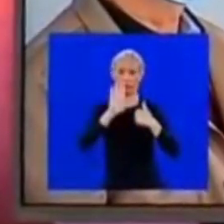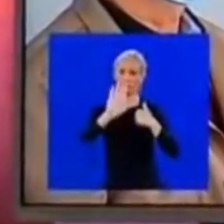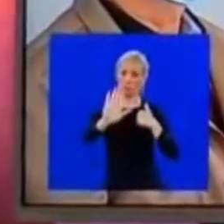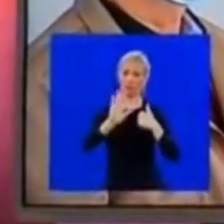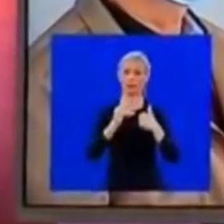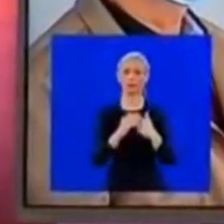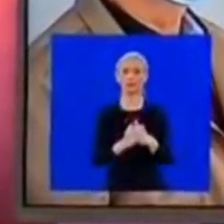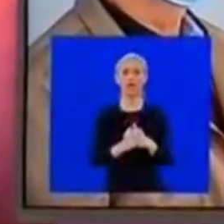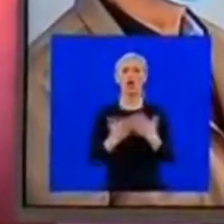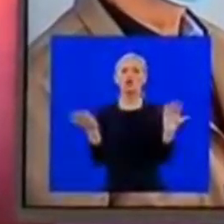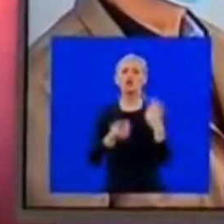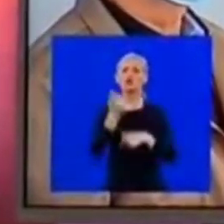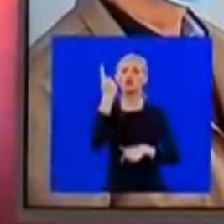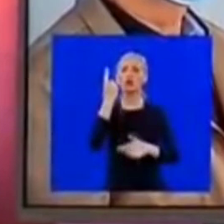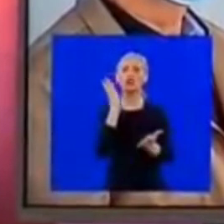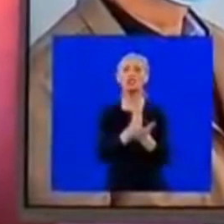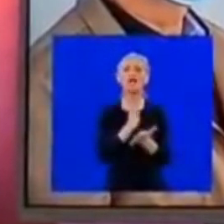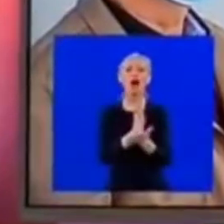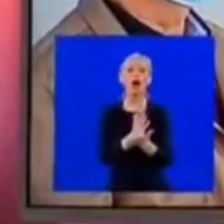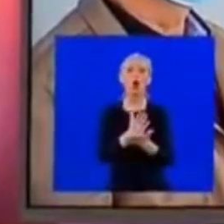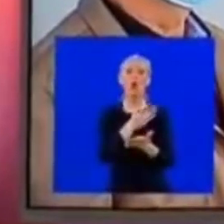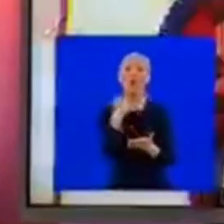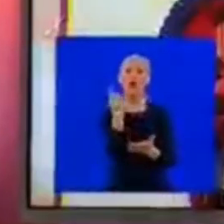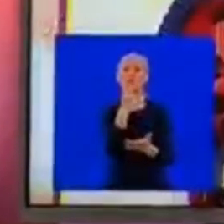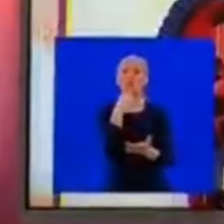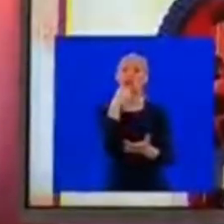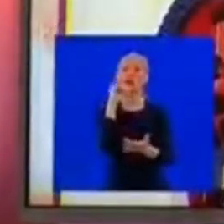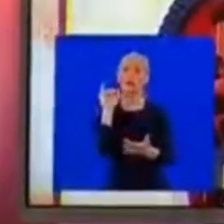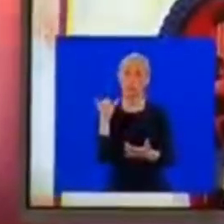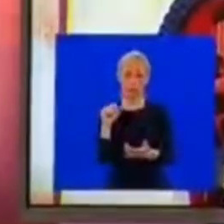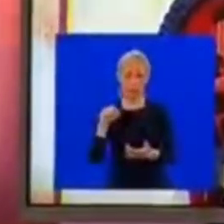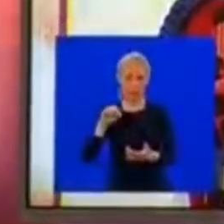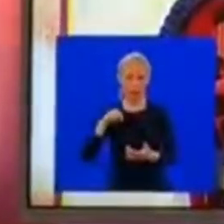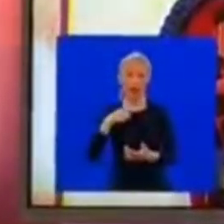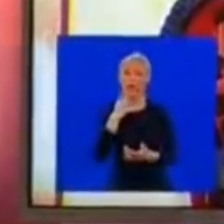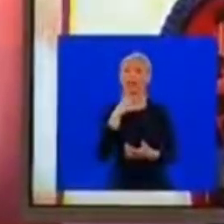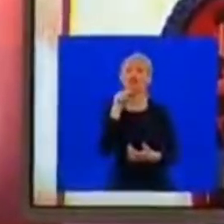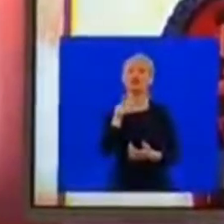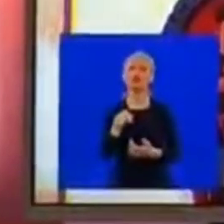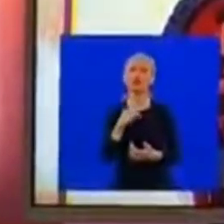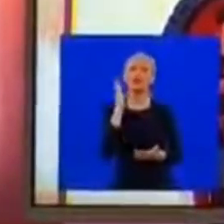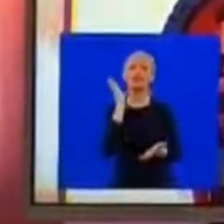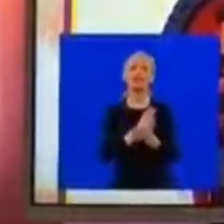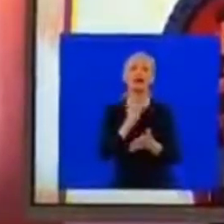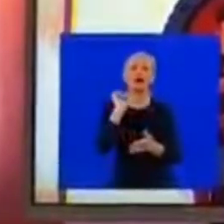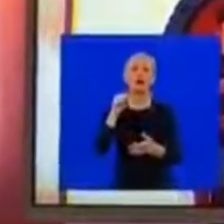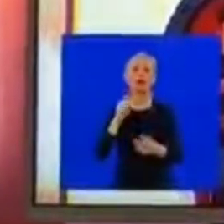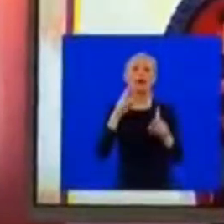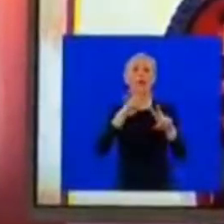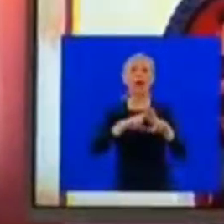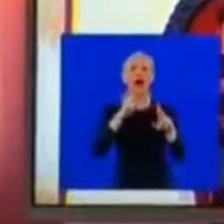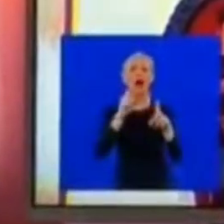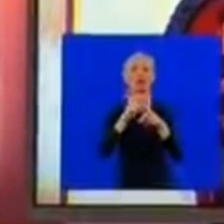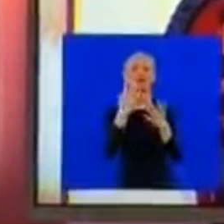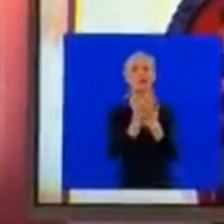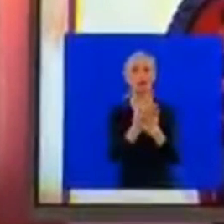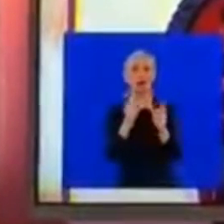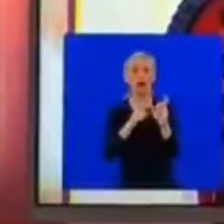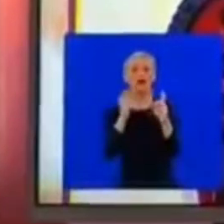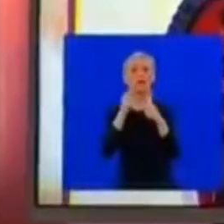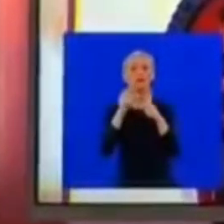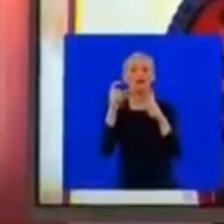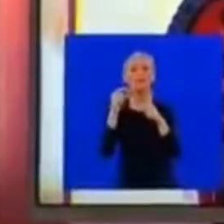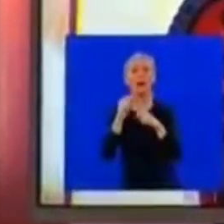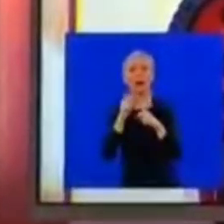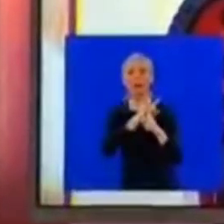A što se događa? Svako naše da? Ma reći ću to. Svako naše da i HDZ-u, i SDP-u, i Možemo, i svim